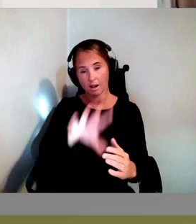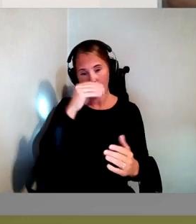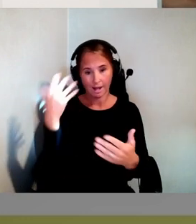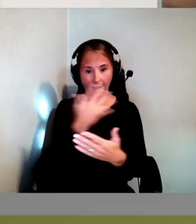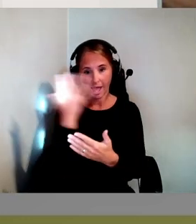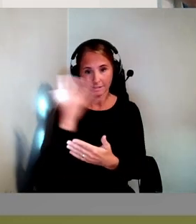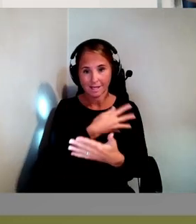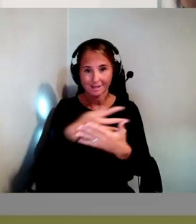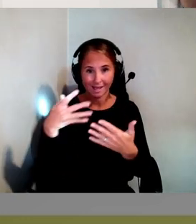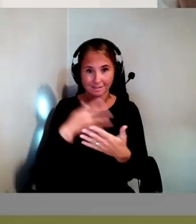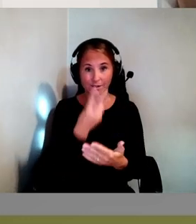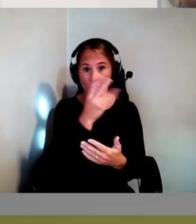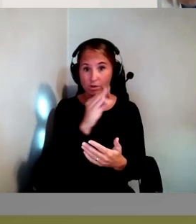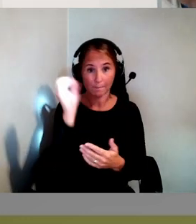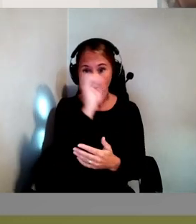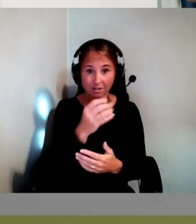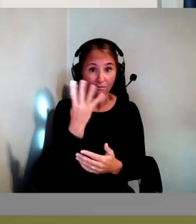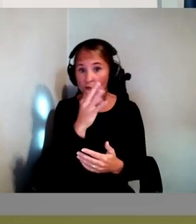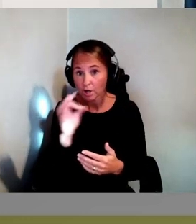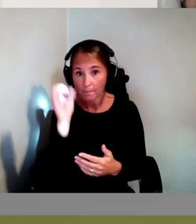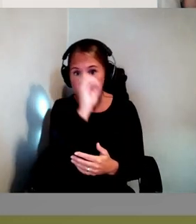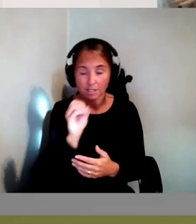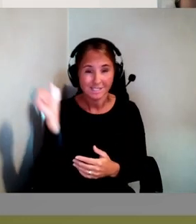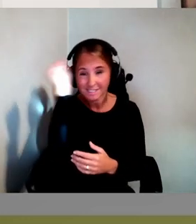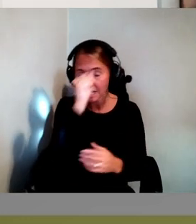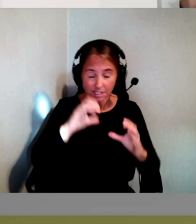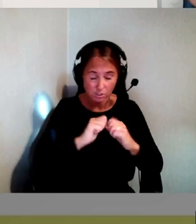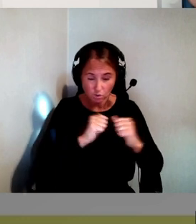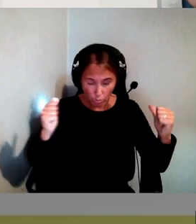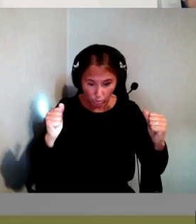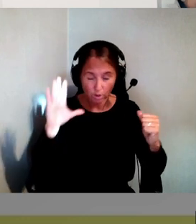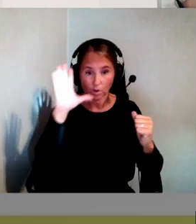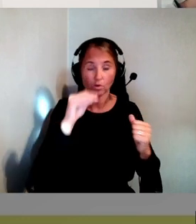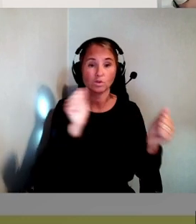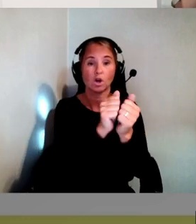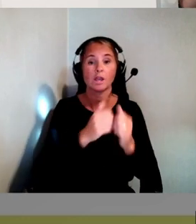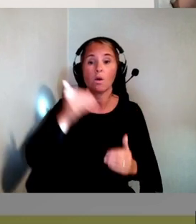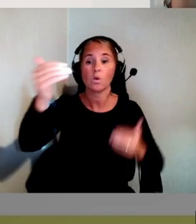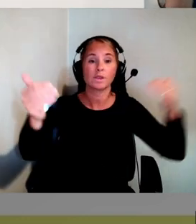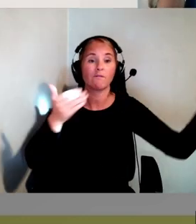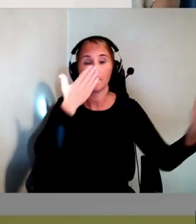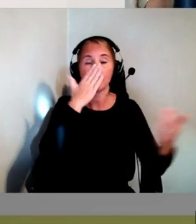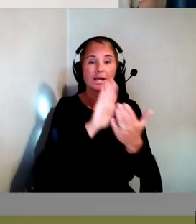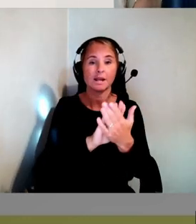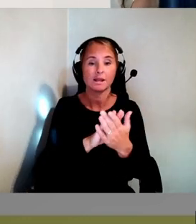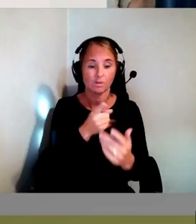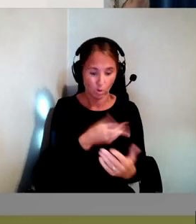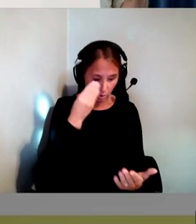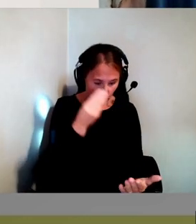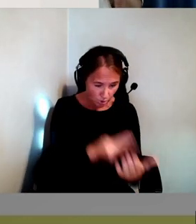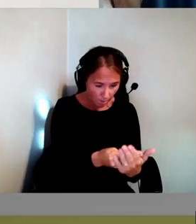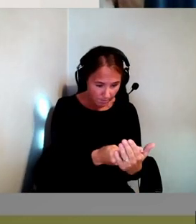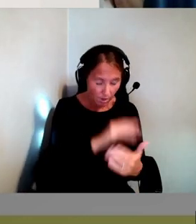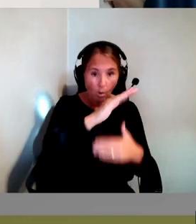400 % jättestort och då försvinner saker utanför bild så när du har köpt den där så är återkopplingen en annanstans